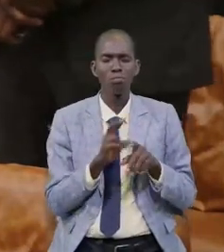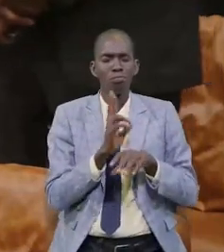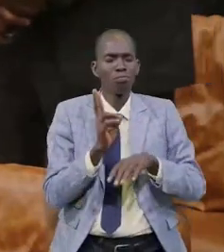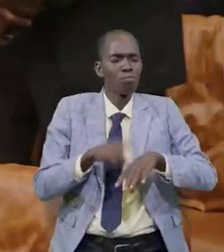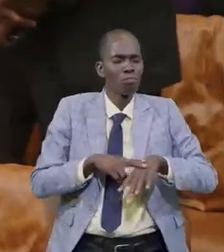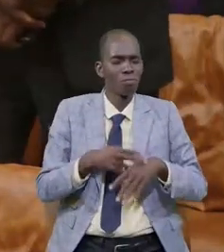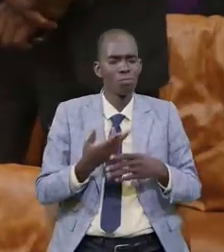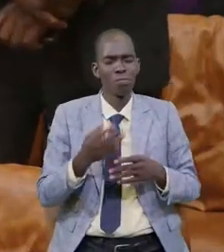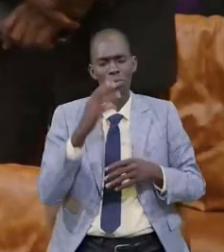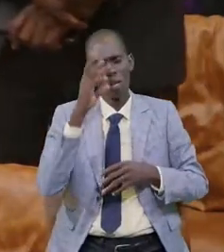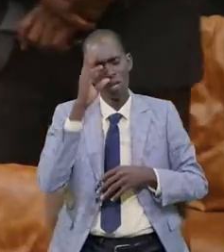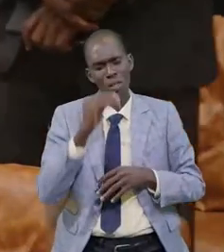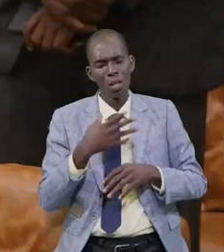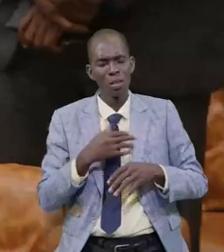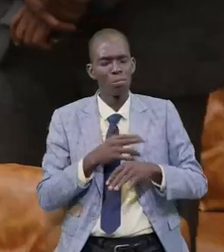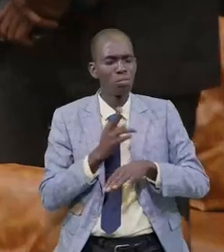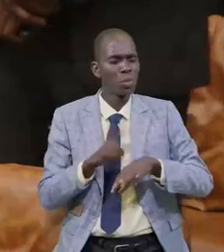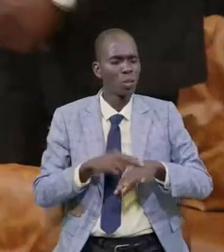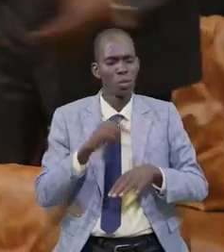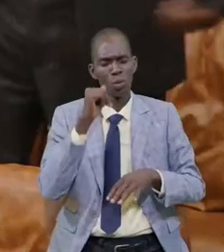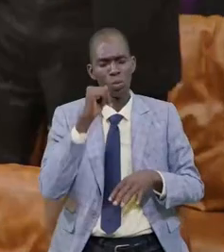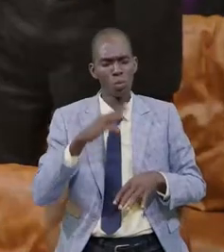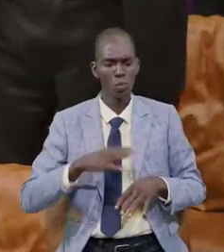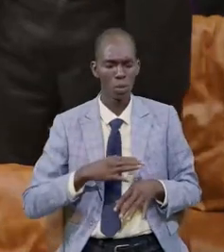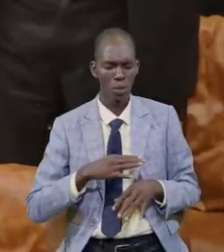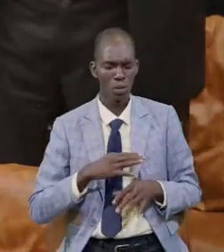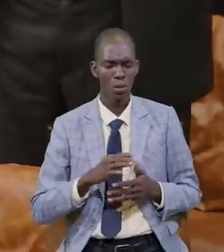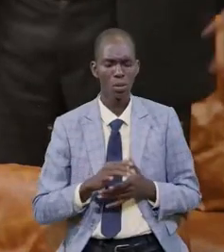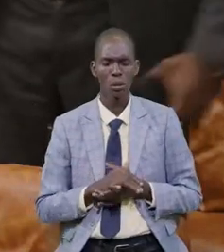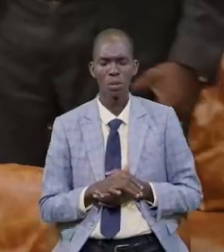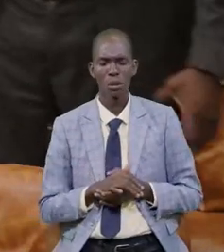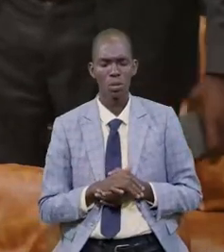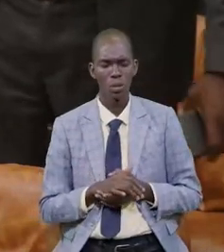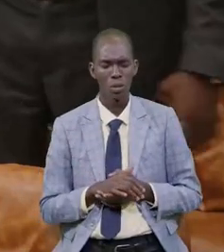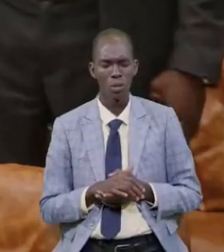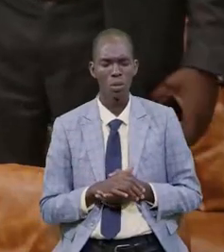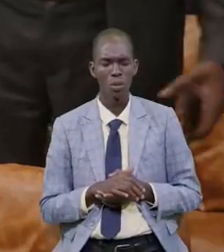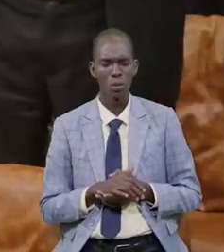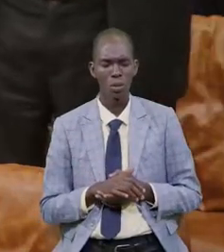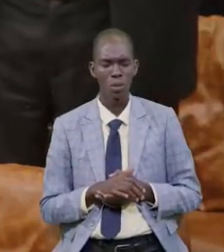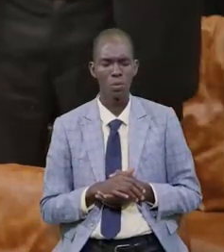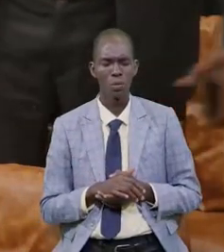N'allez pas parler comme un homme ordinaire, une femme ordinaire.